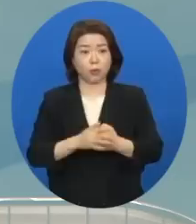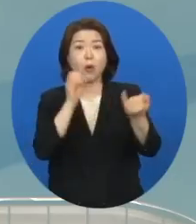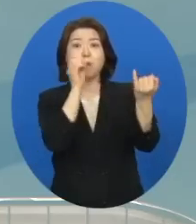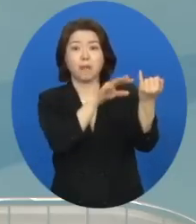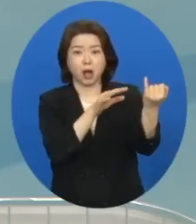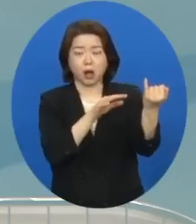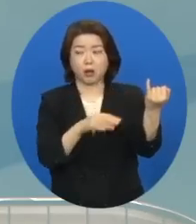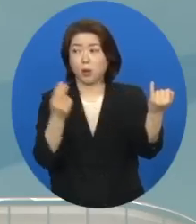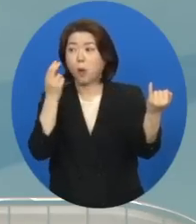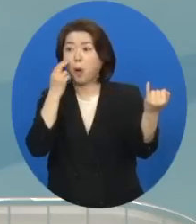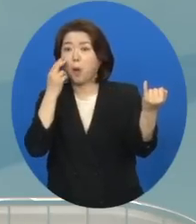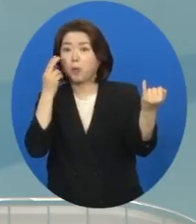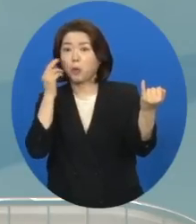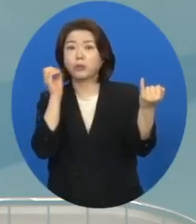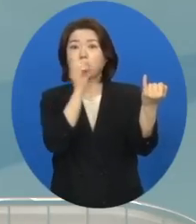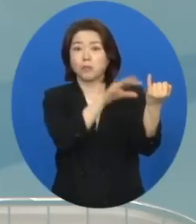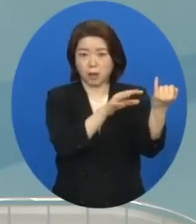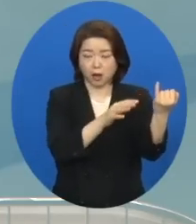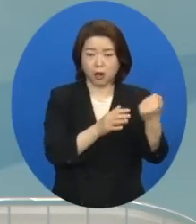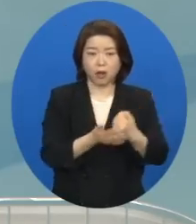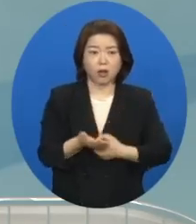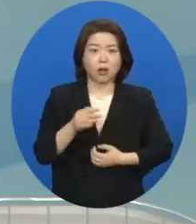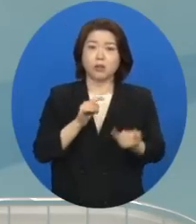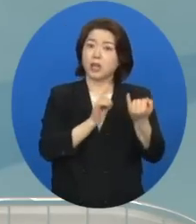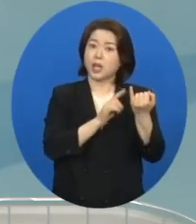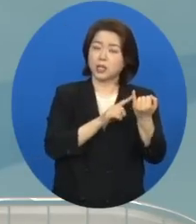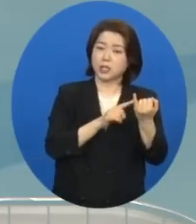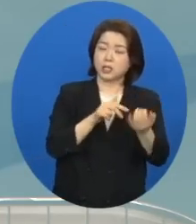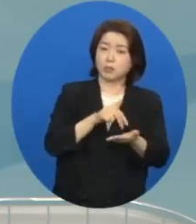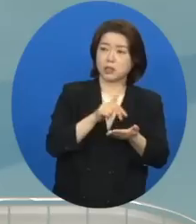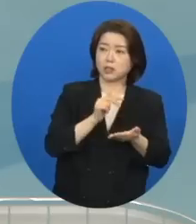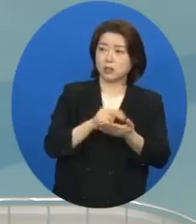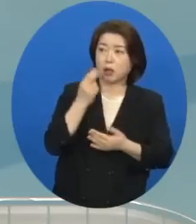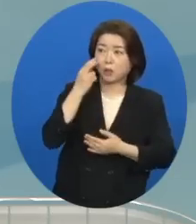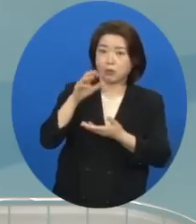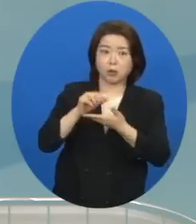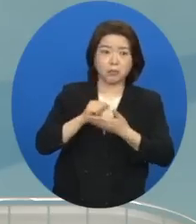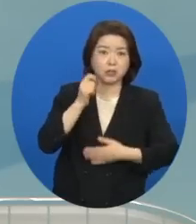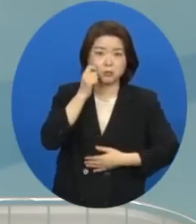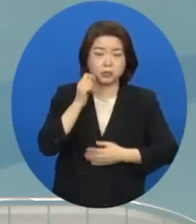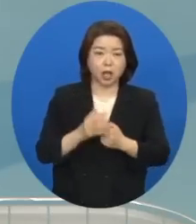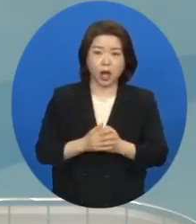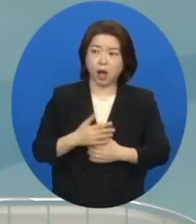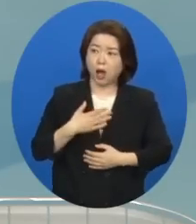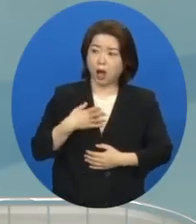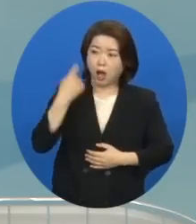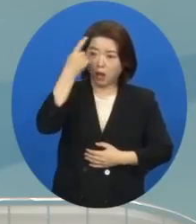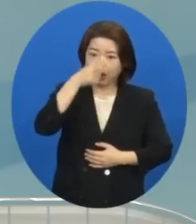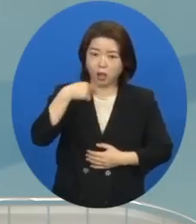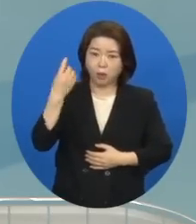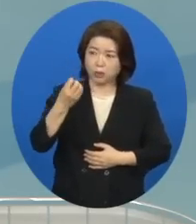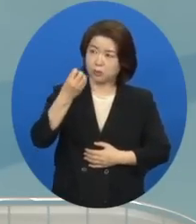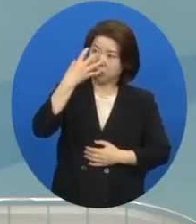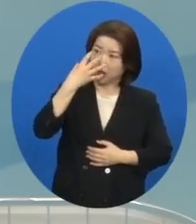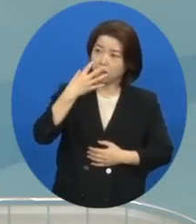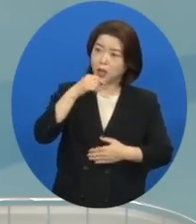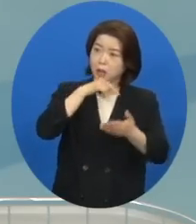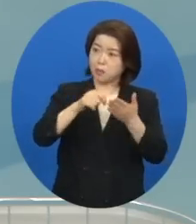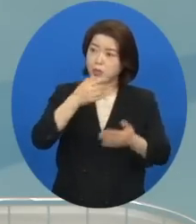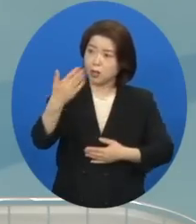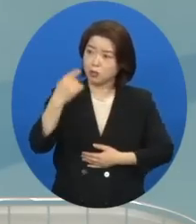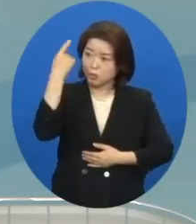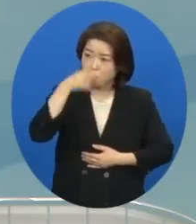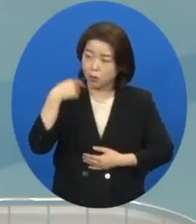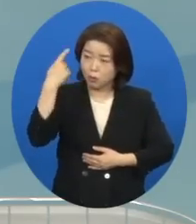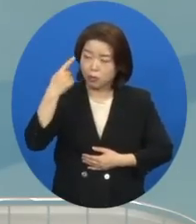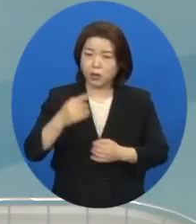장난으로, 농담으로 못 받아들이는 아이였어요. 내가 그런 얼굴인가? 그 다음부터